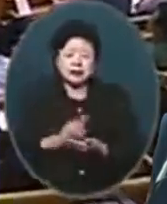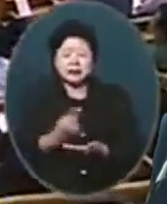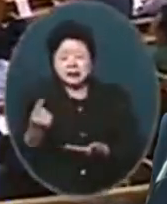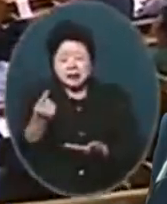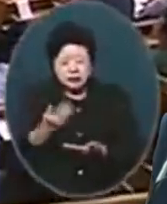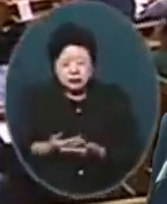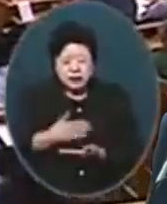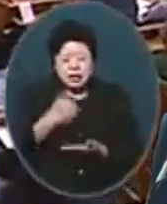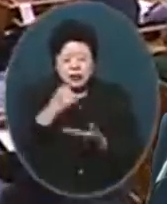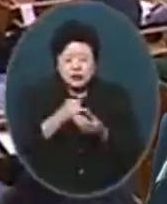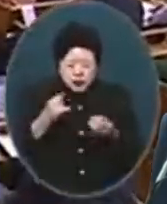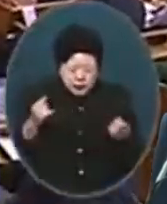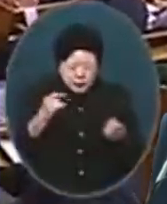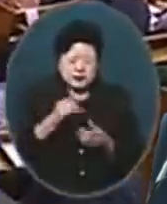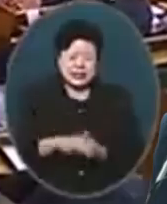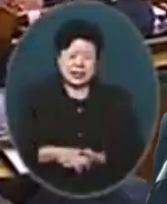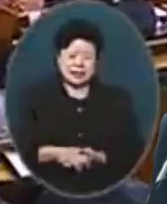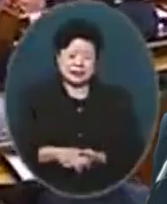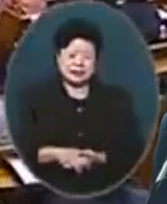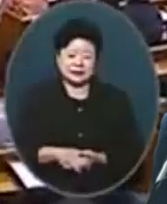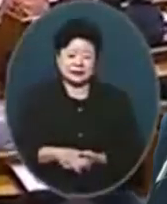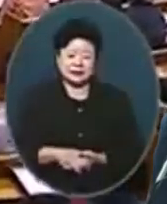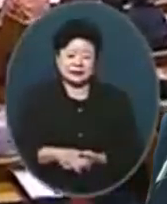떠나소서 나는 죄인이로소이다.